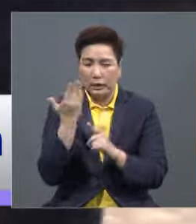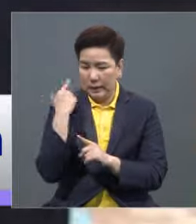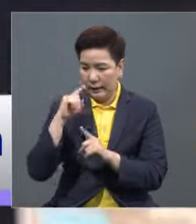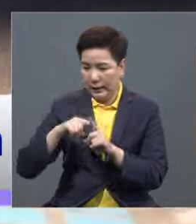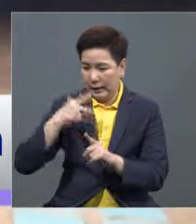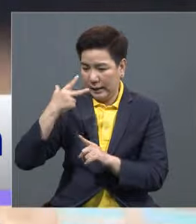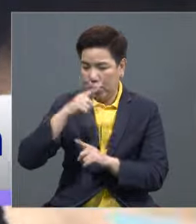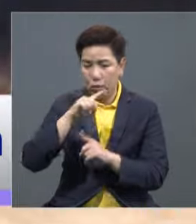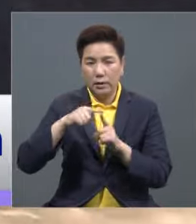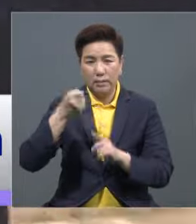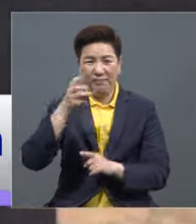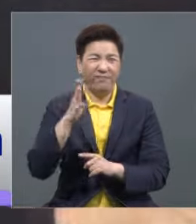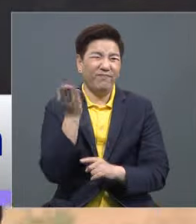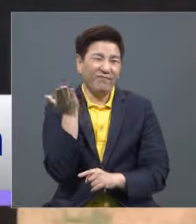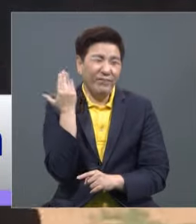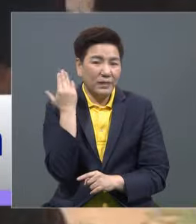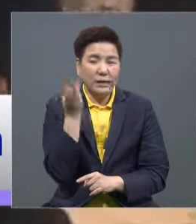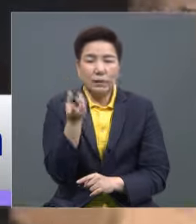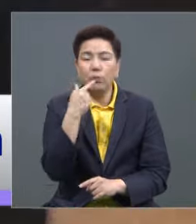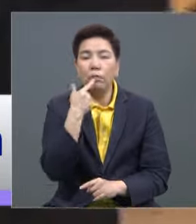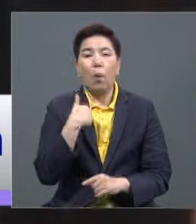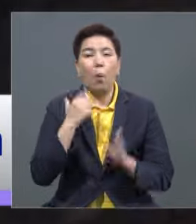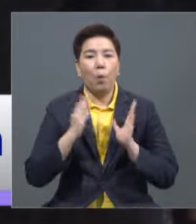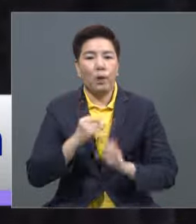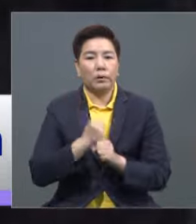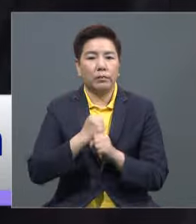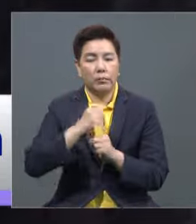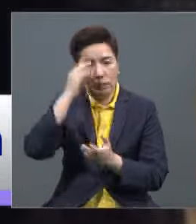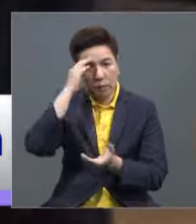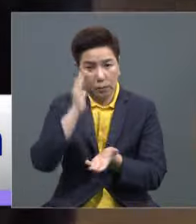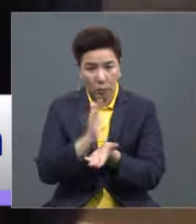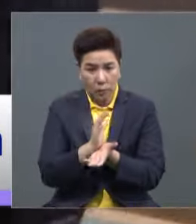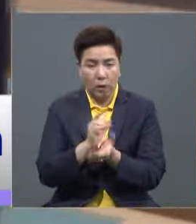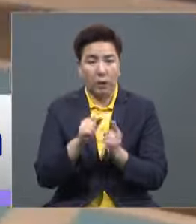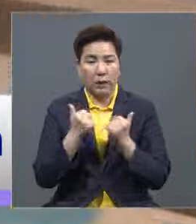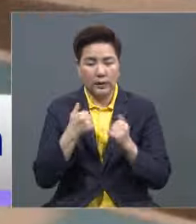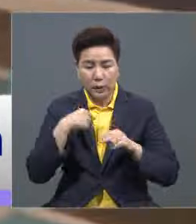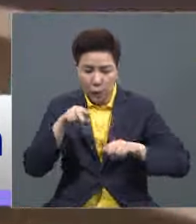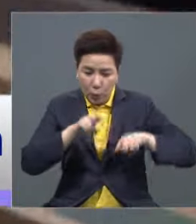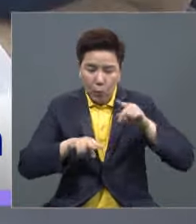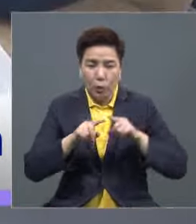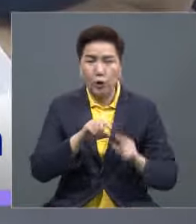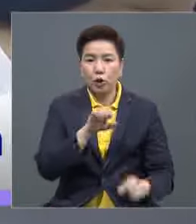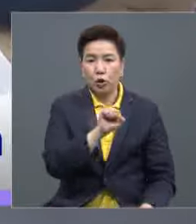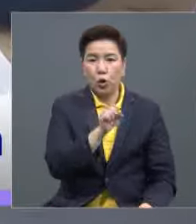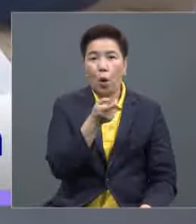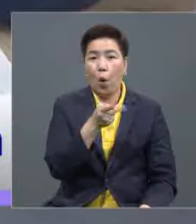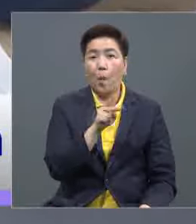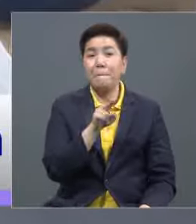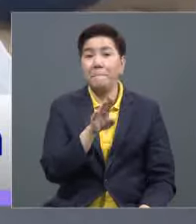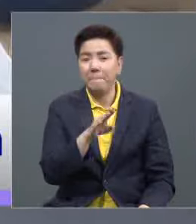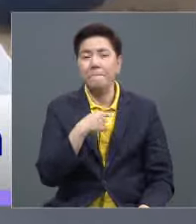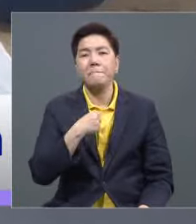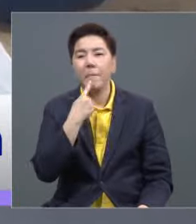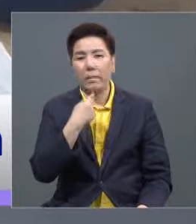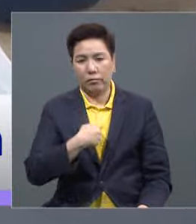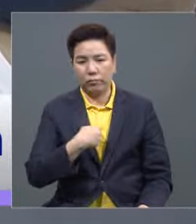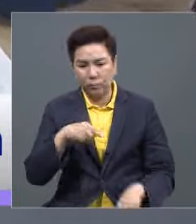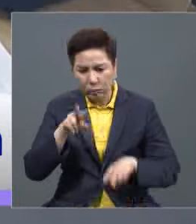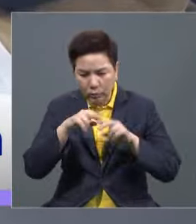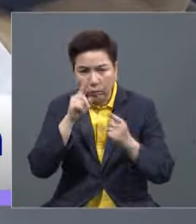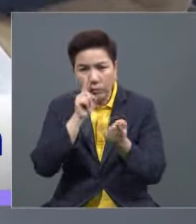มีนาคมที่ผ่านมานี่เองนะครับอ้างเป็นเจ้าหน้าที่จากสำนักงานคณะกรรมการคุ้มครองผู้บริโภคเรว่าสคบบอกว่าตรวจ